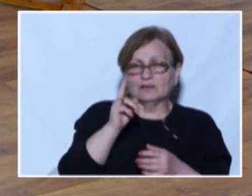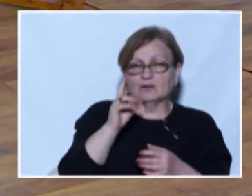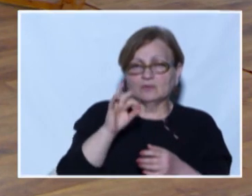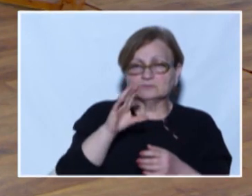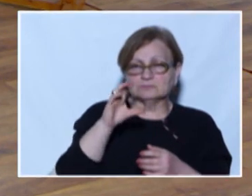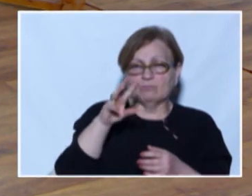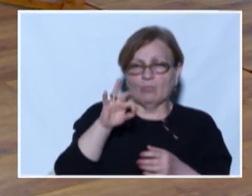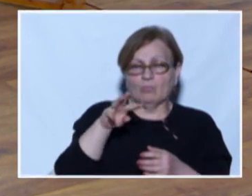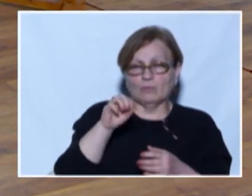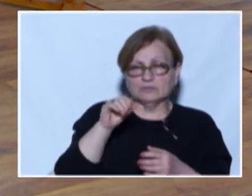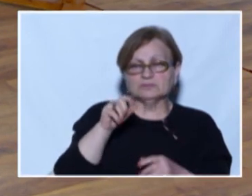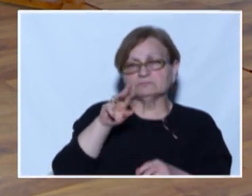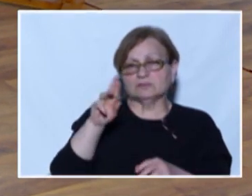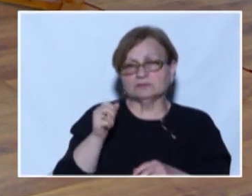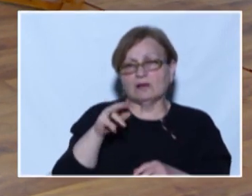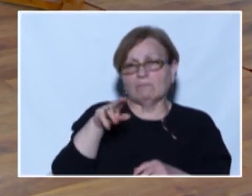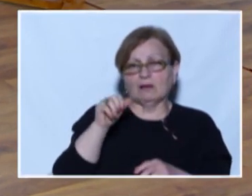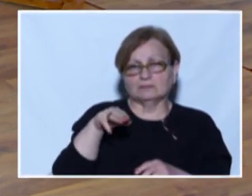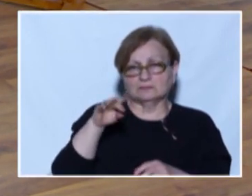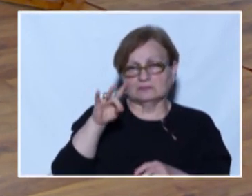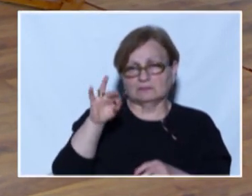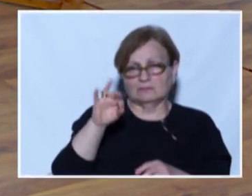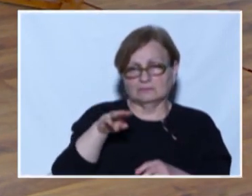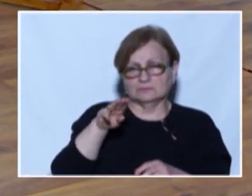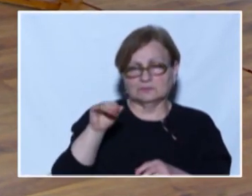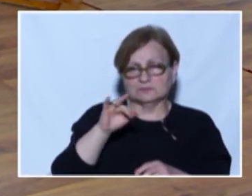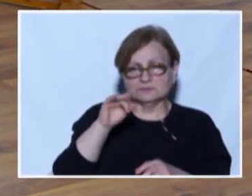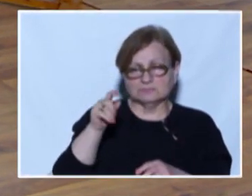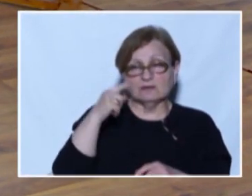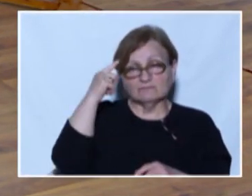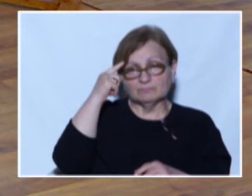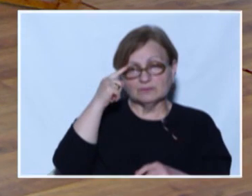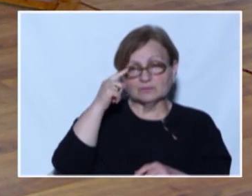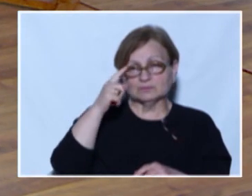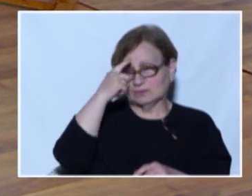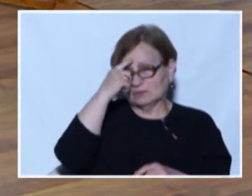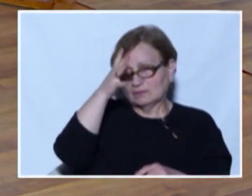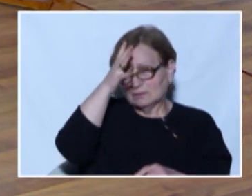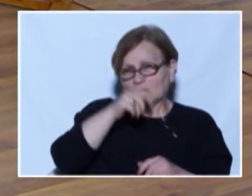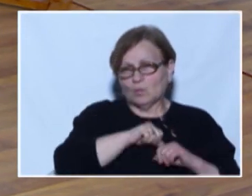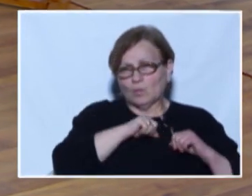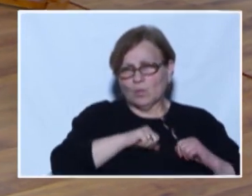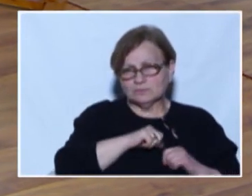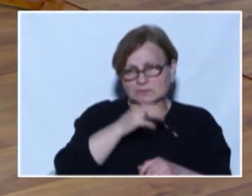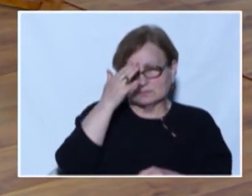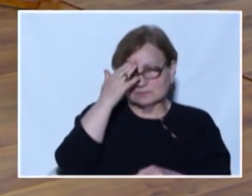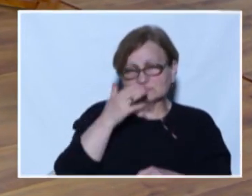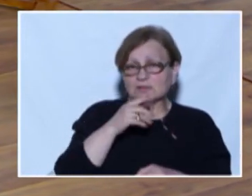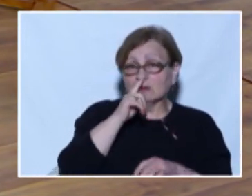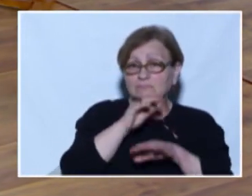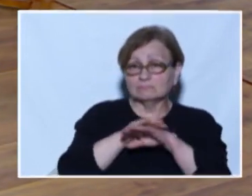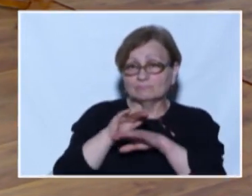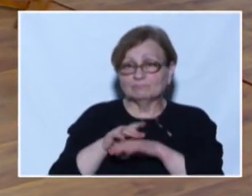კოსმოპოლიტიზმი და პატრიოტიზმი, დავფიქრდეთ გონიერ გულზე, დავფიქრდეთ იმ არგუმენტებზე, რასაც